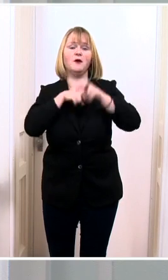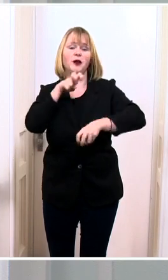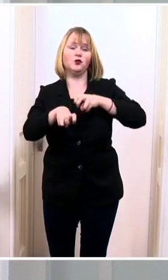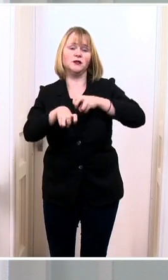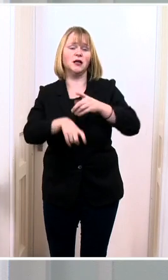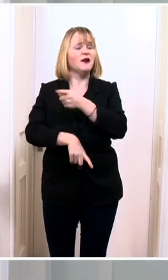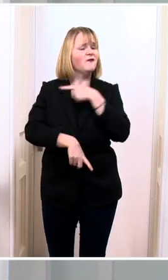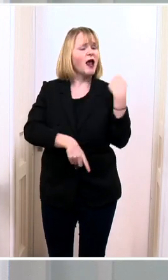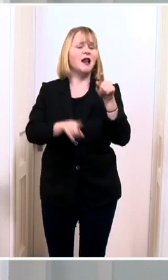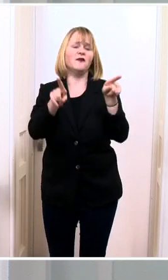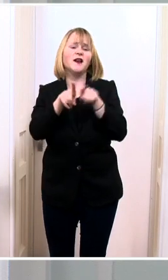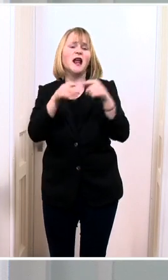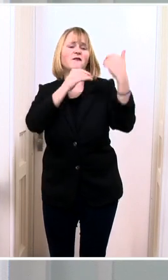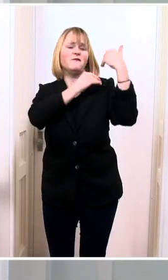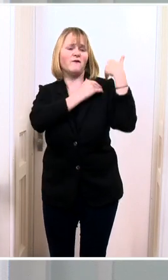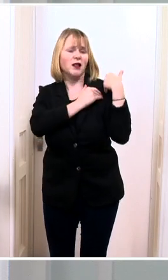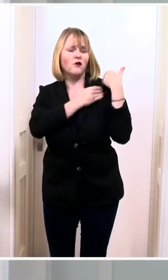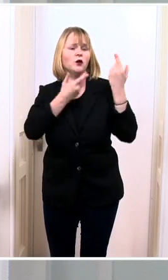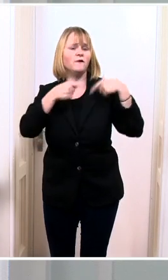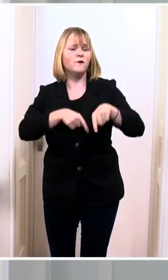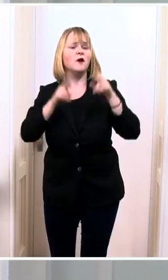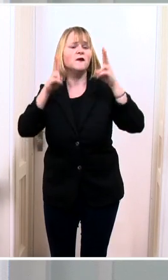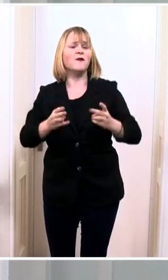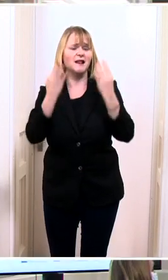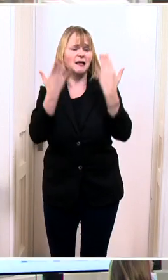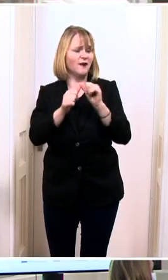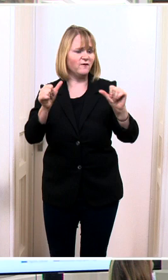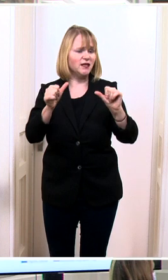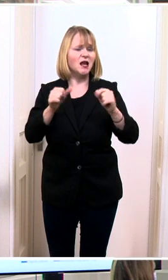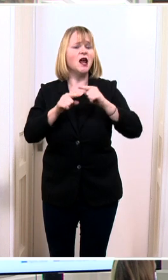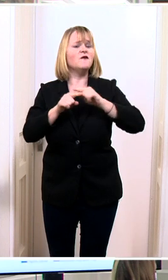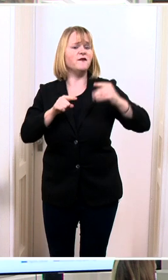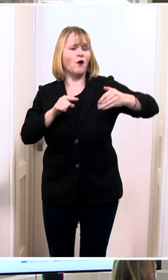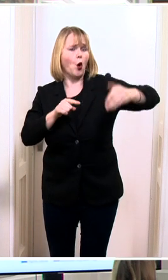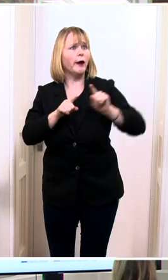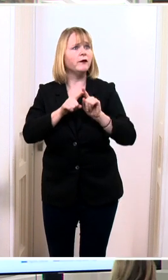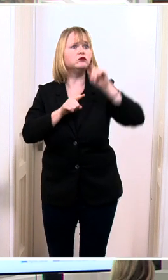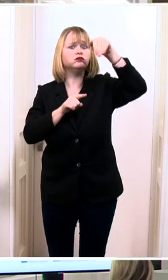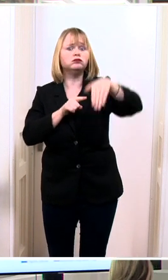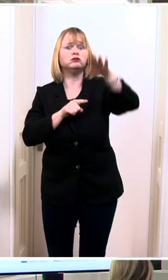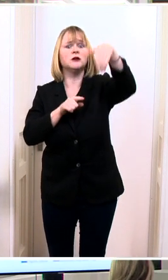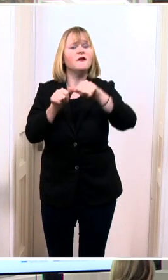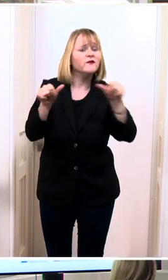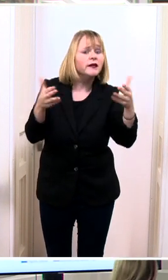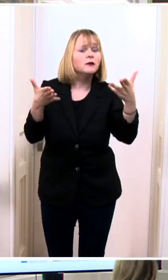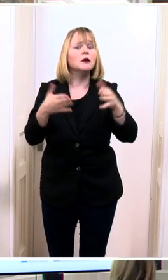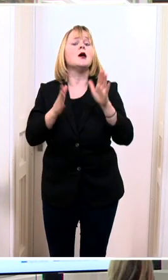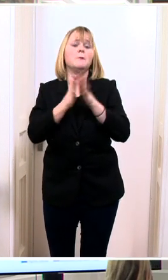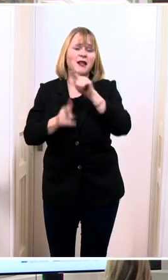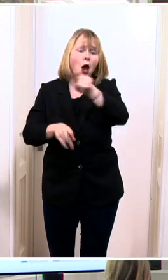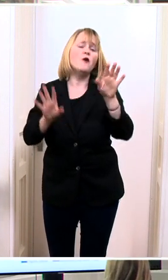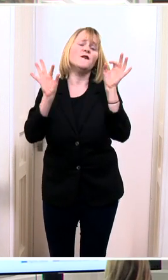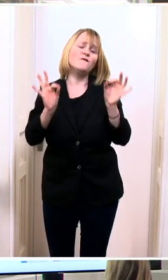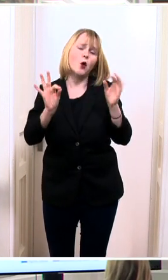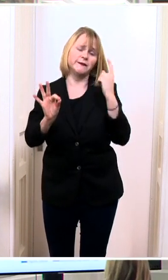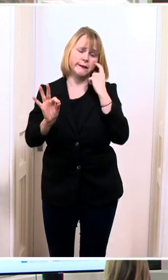dafür verantwortlich, wie sich die Fallzahlen in den nächsten Wochen entwickeln. Deshalb bitten wir Sie, seien Sie jetzt besonders